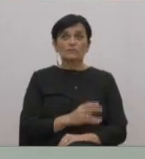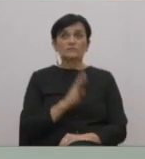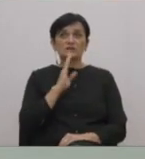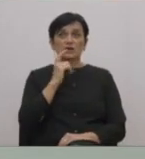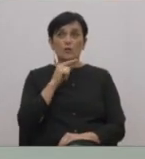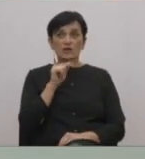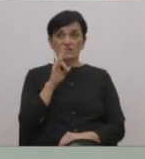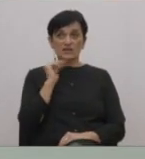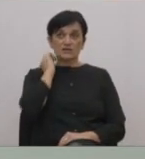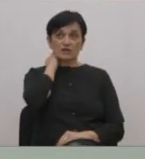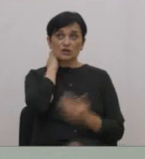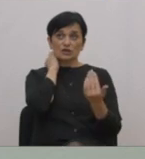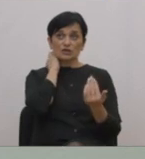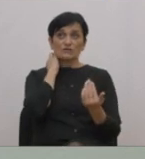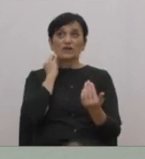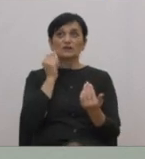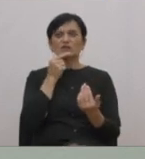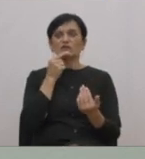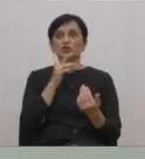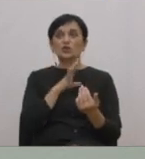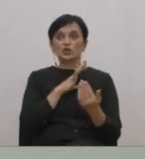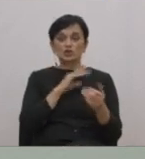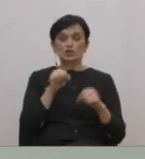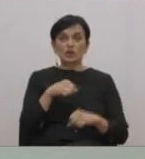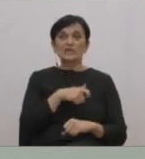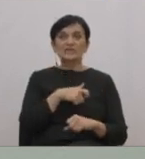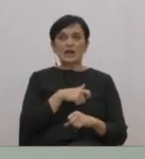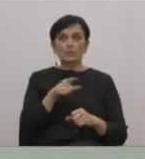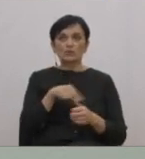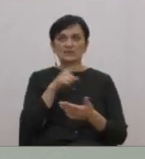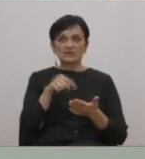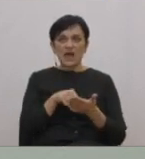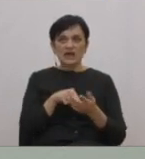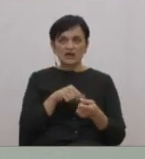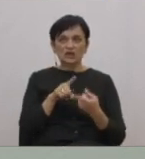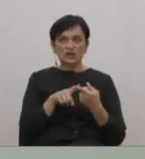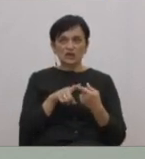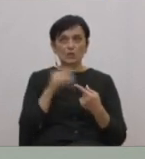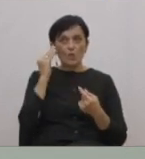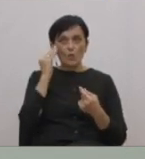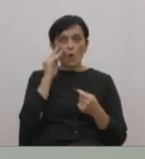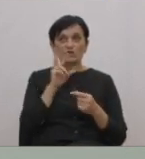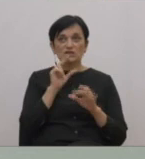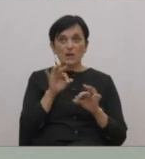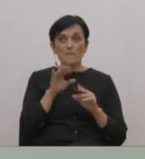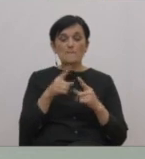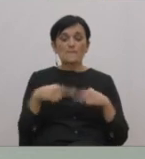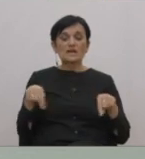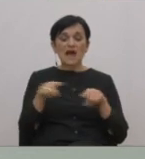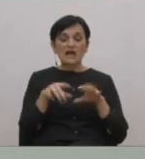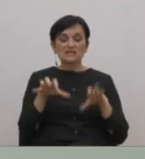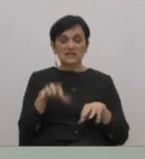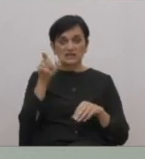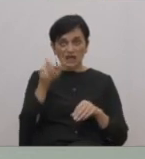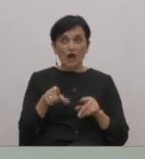Ბატონო თინა, თქვენ თქვით კიდევ, წეღან იყო შესაძლებელი ქონდა დეპუტატებს სამსაკითხთან დაკავშირებით. Გამოეთქვათ მოსაზრებები, მათ შორის ფრაქციის თავმჯდომარებმაც